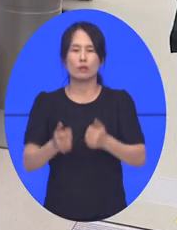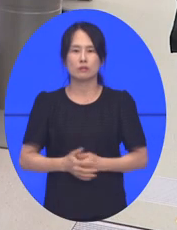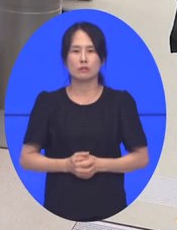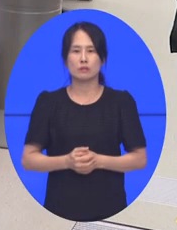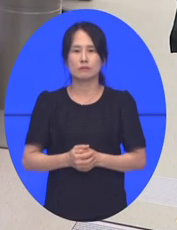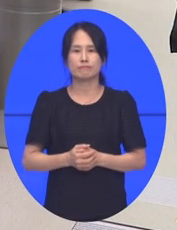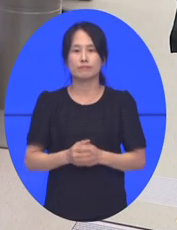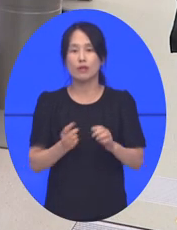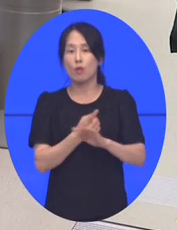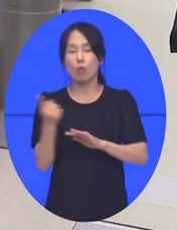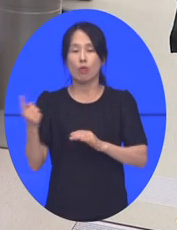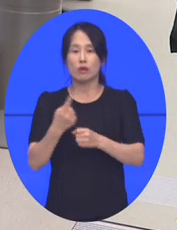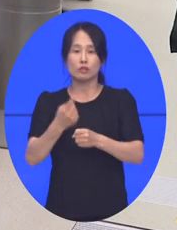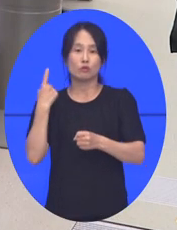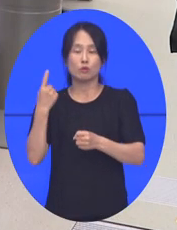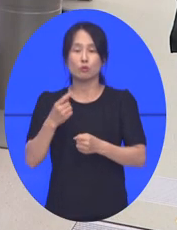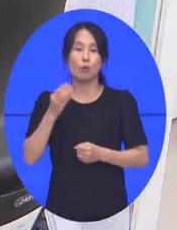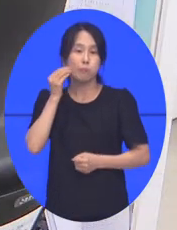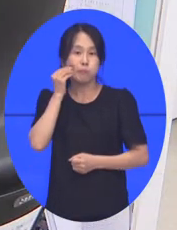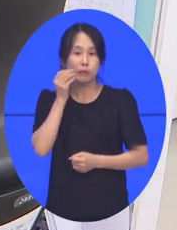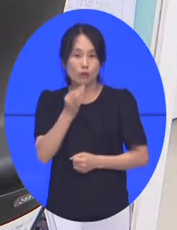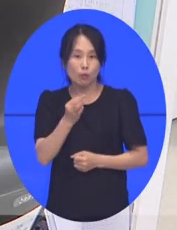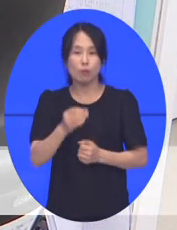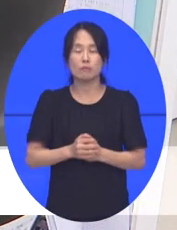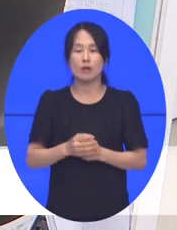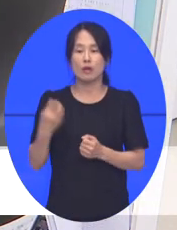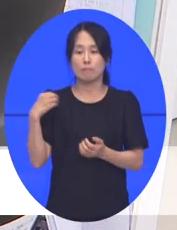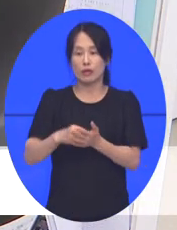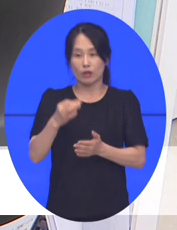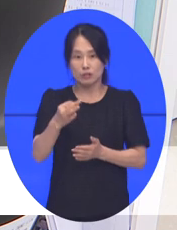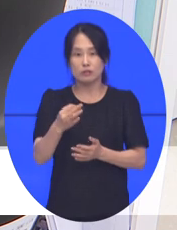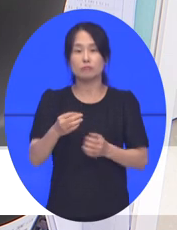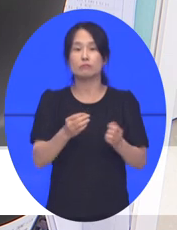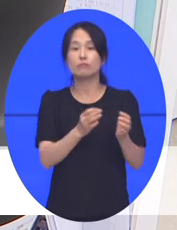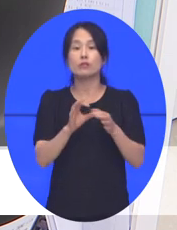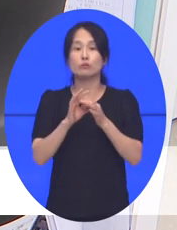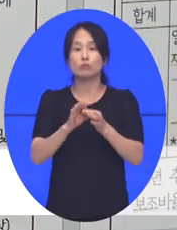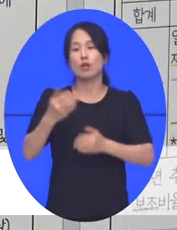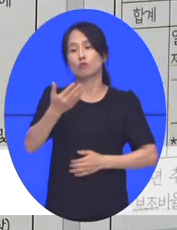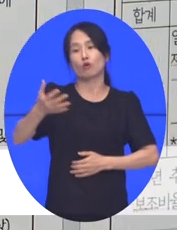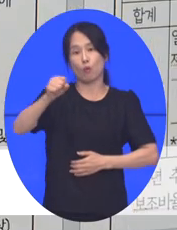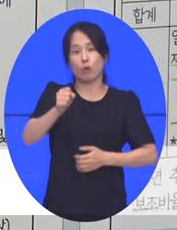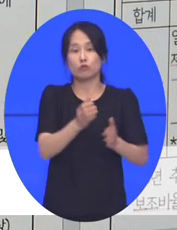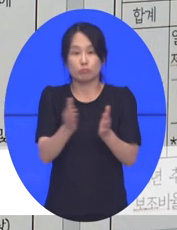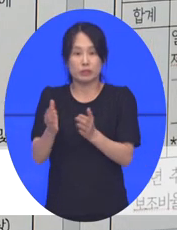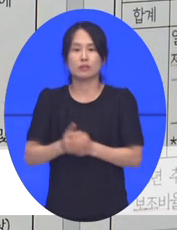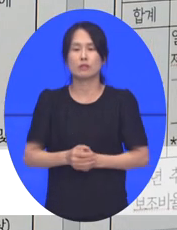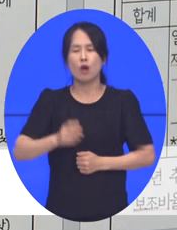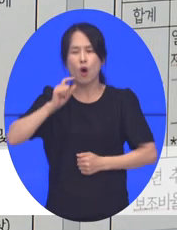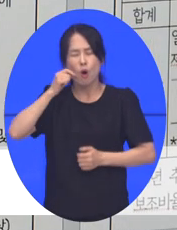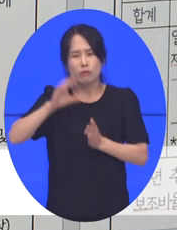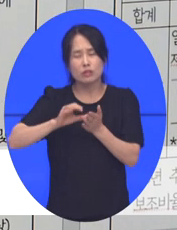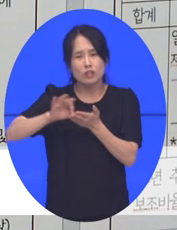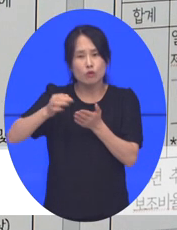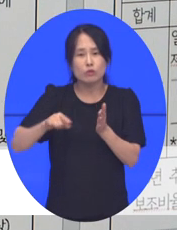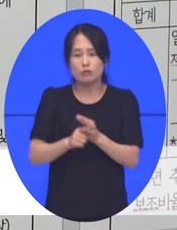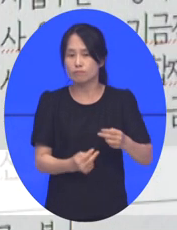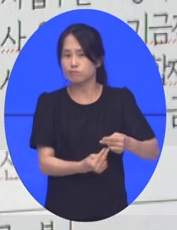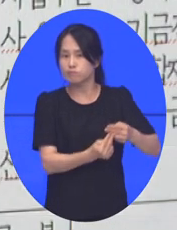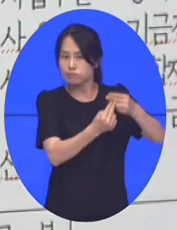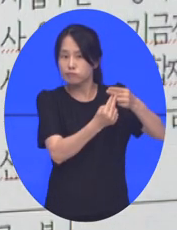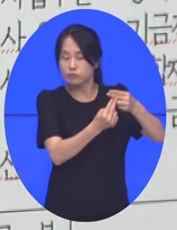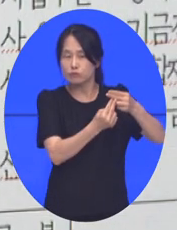이외에도 전년도 잉여금과 도비 반환금을 통해 9000억 원을 마련했습니다 여기에 어려울 때 사용하기 위해